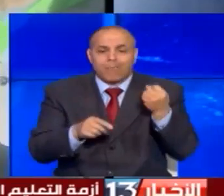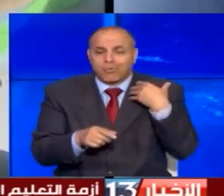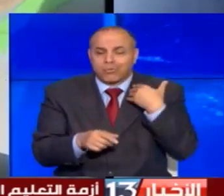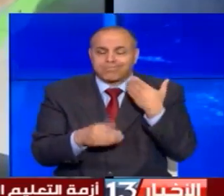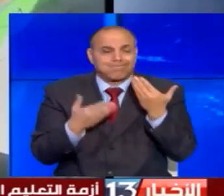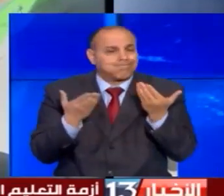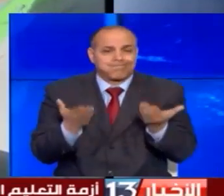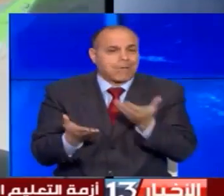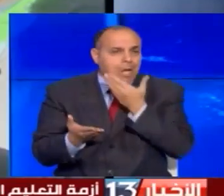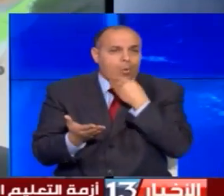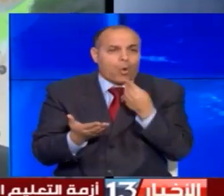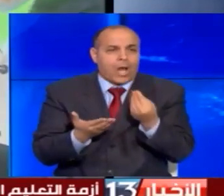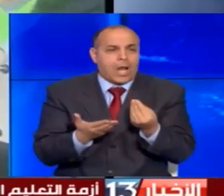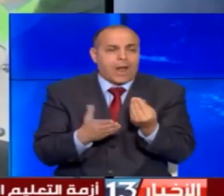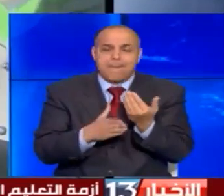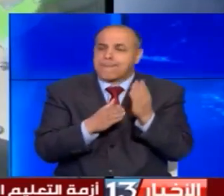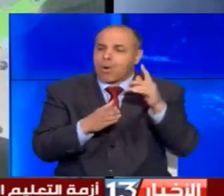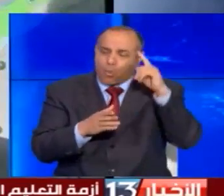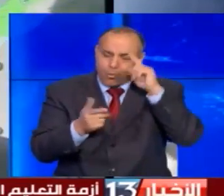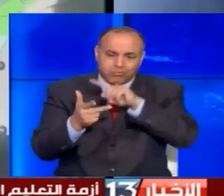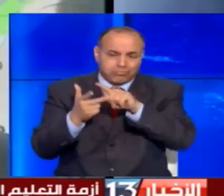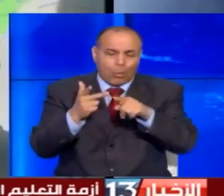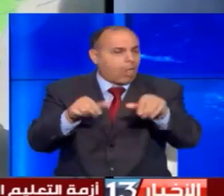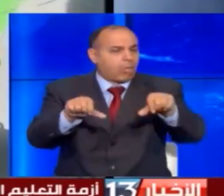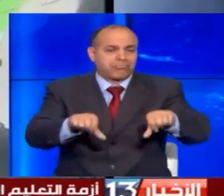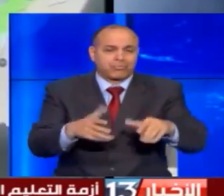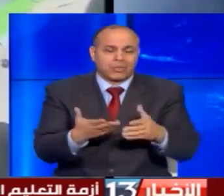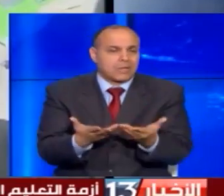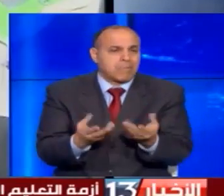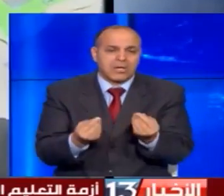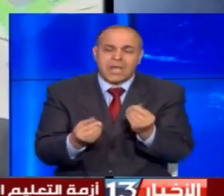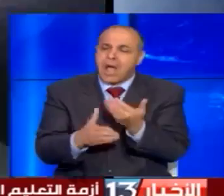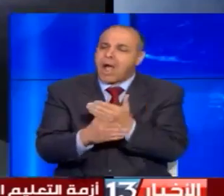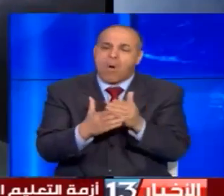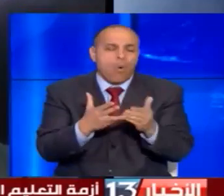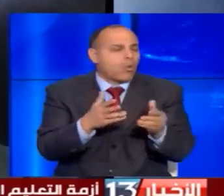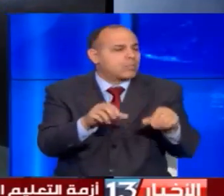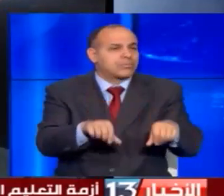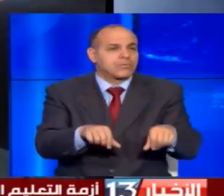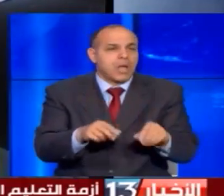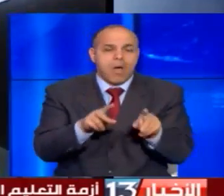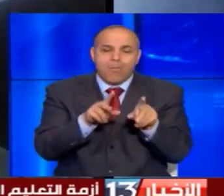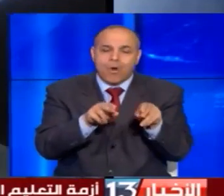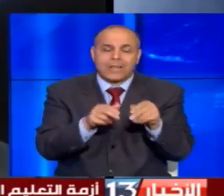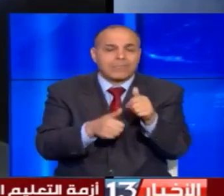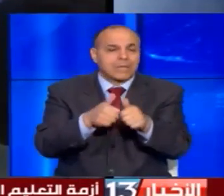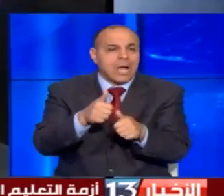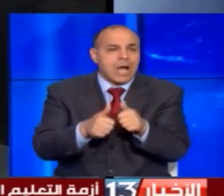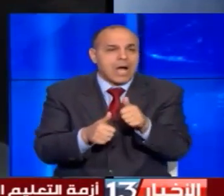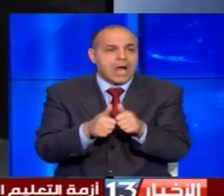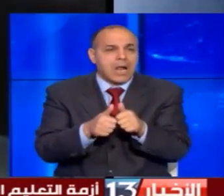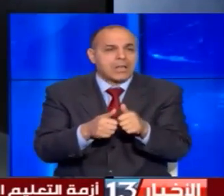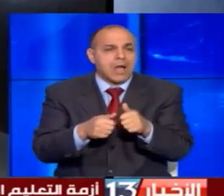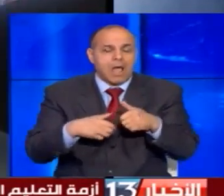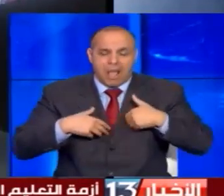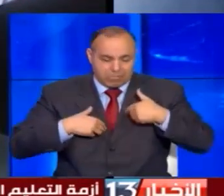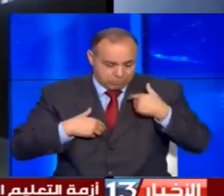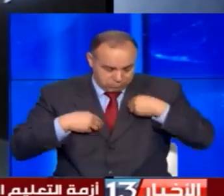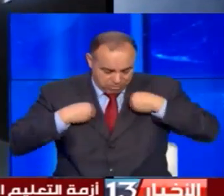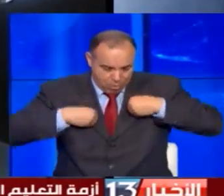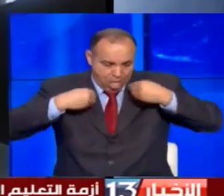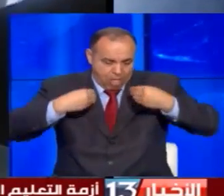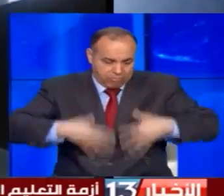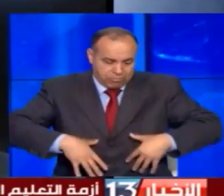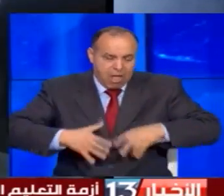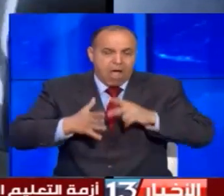باش يتضر الباك والنفيام وبرشا سنوات أخرى. المقاطعة تاع الامتحانات باش يطيح المورال تاع التلميذ، خاطر هو